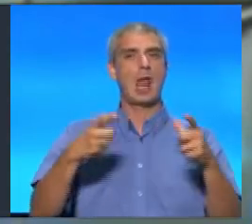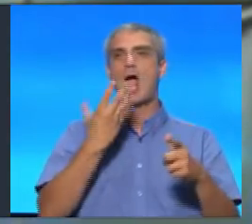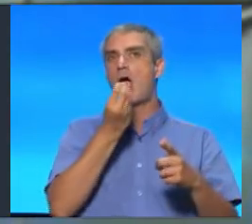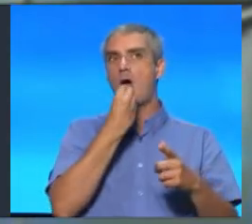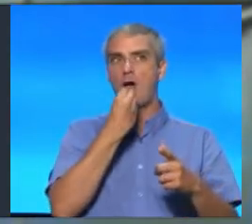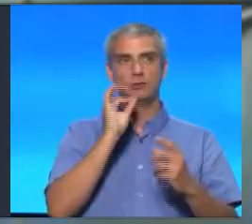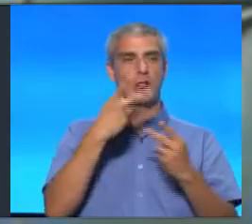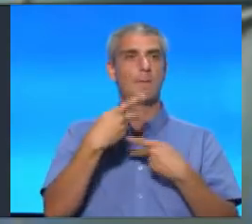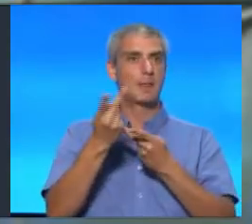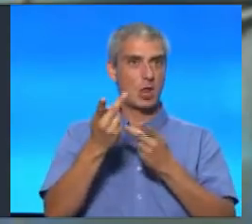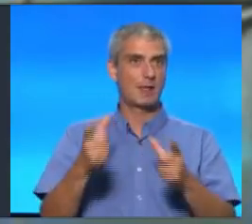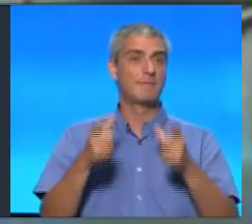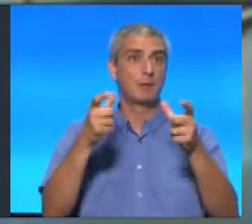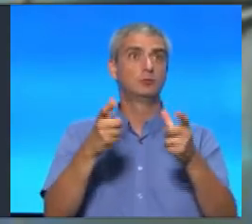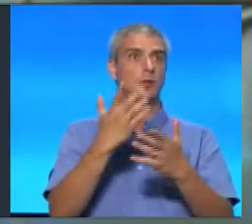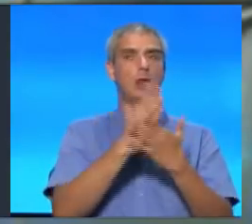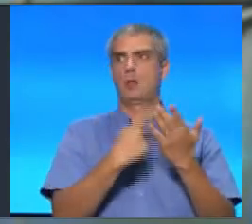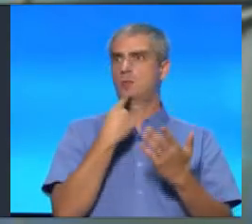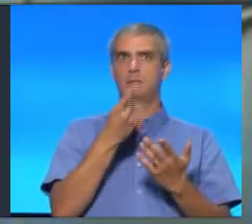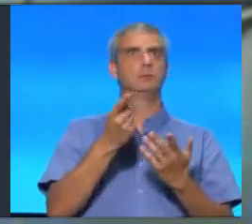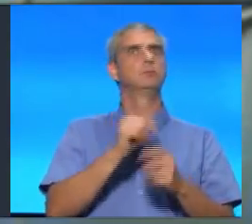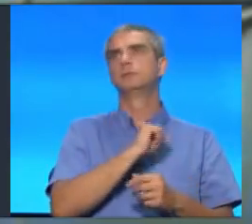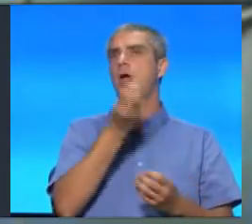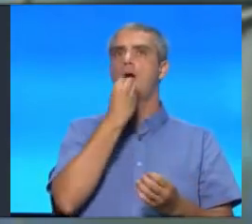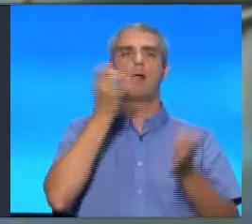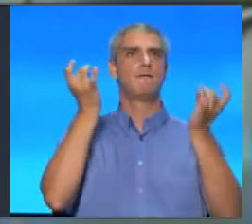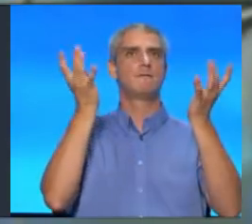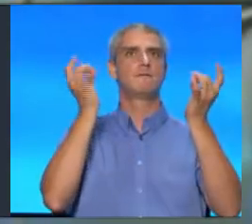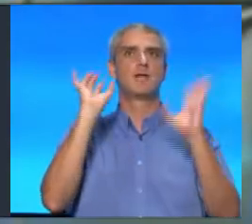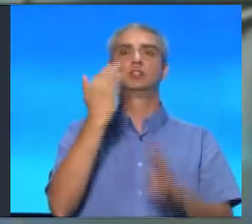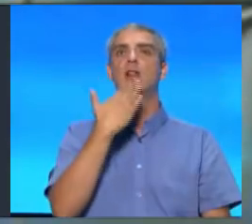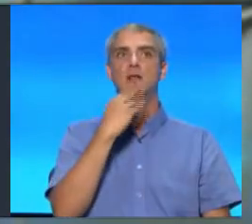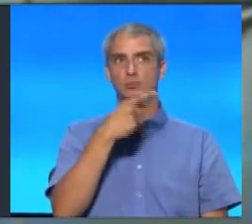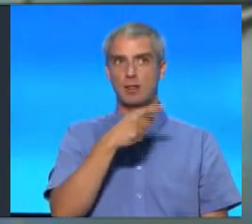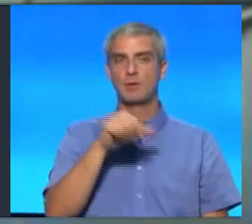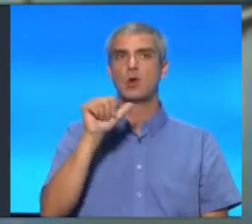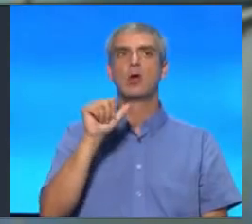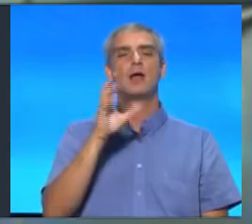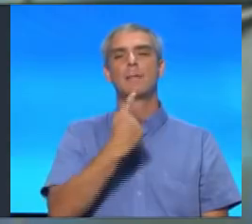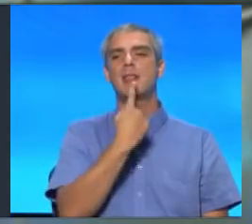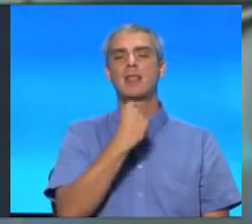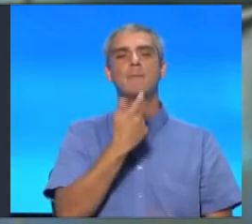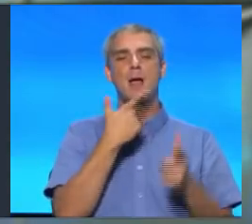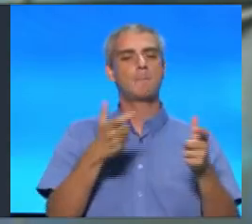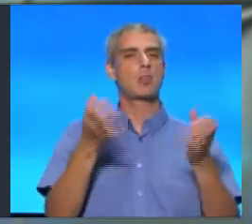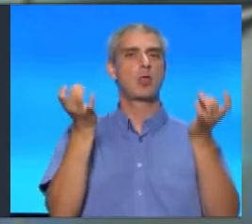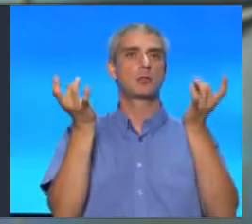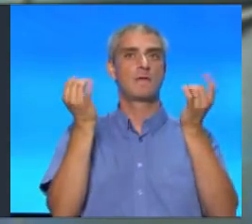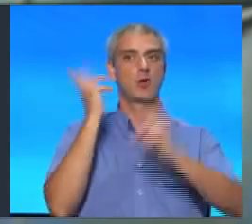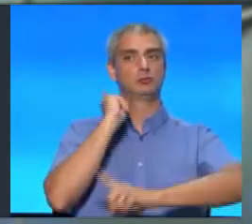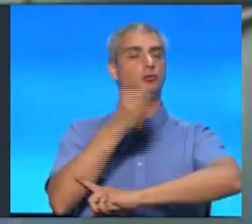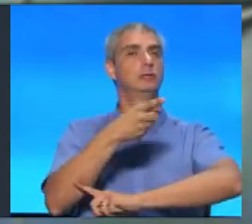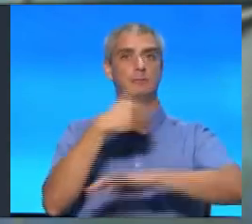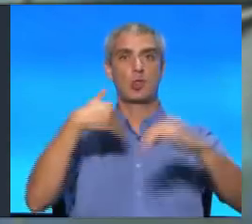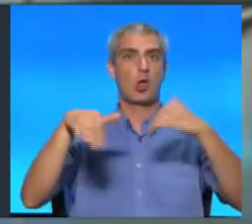בית חולים, יהיה מי שיאמר שמדובר בפסגת הקולינריה הירושלמית. אוריה אלקיים עם טעימה מהמנות המפוארות שהוזמנו לרחוב